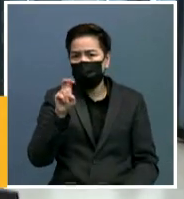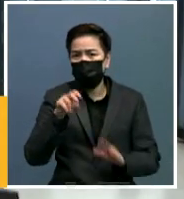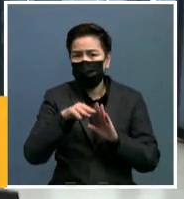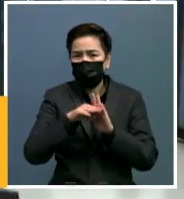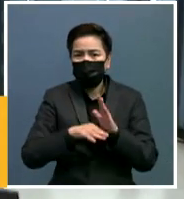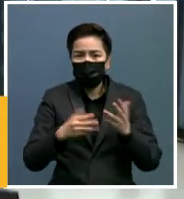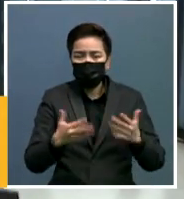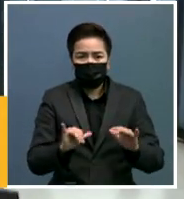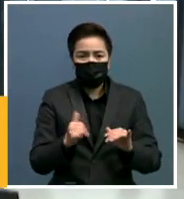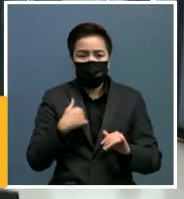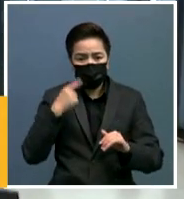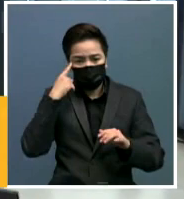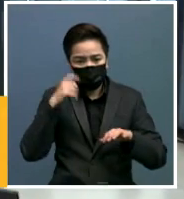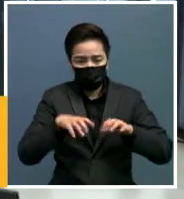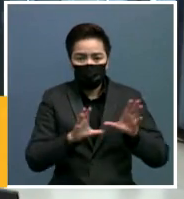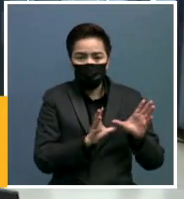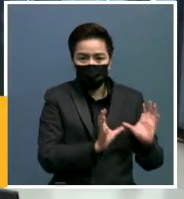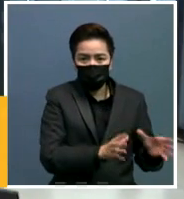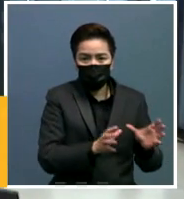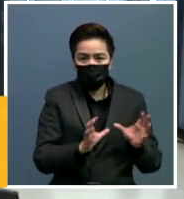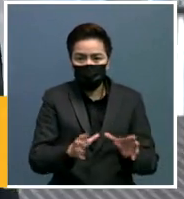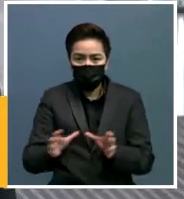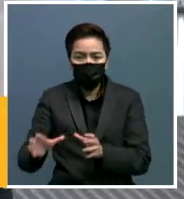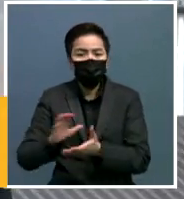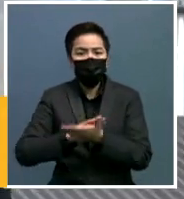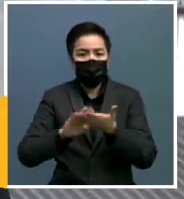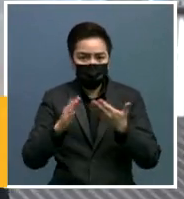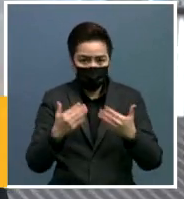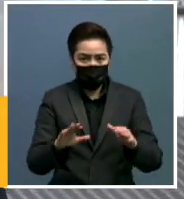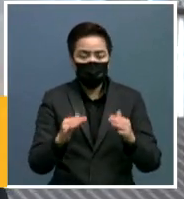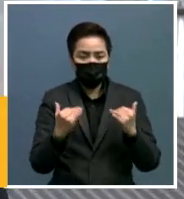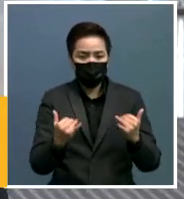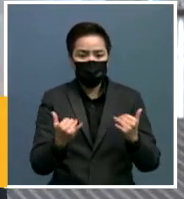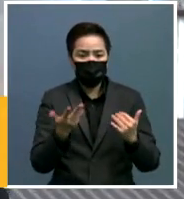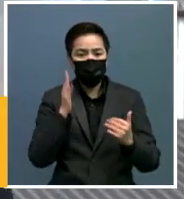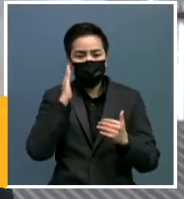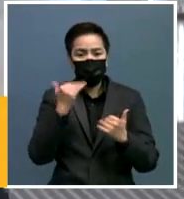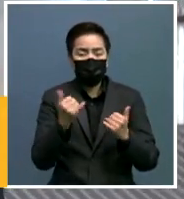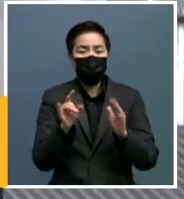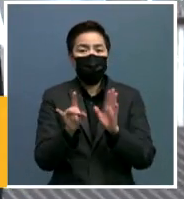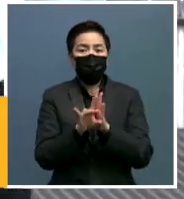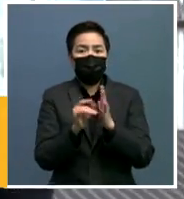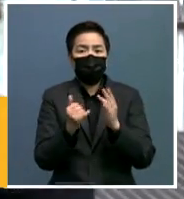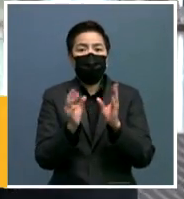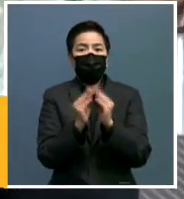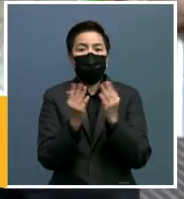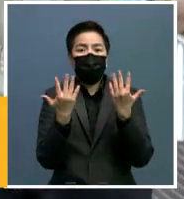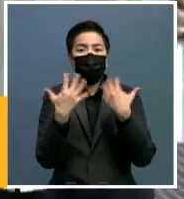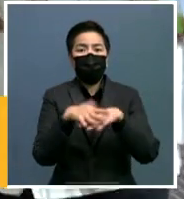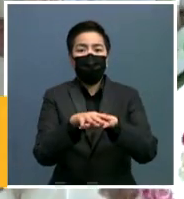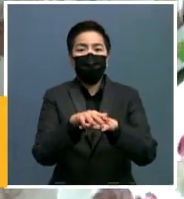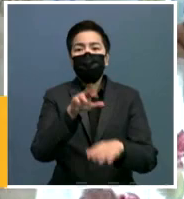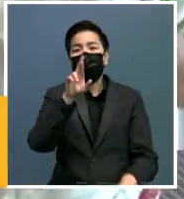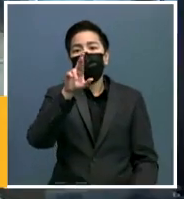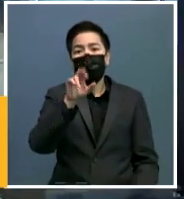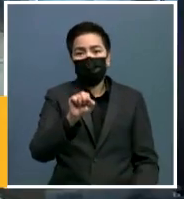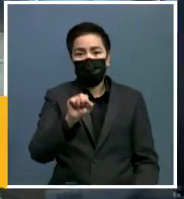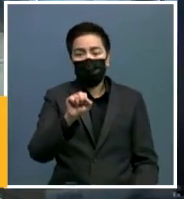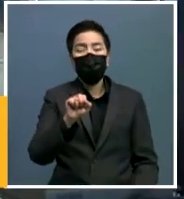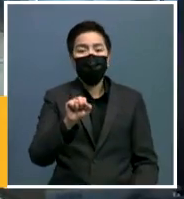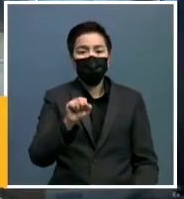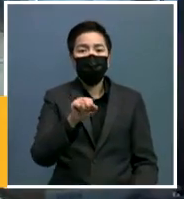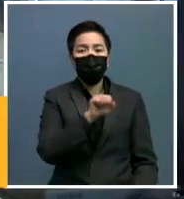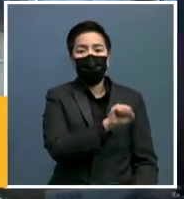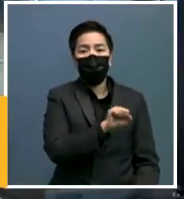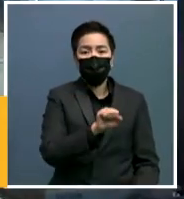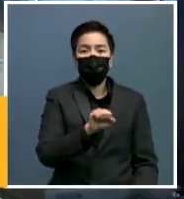ขณะนี้และมีการจัดหมวดหมู่ไว้แล้วค่ะแล้วปัญหาของจะติดต่างๆส่วนปิดท้ายนะครับการประชุมร่วมกันของรัฐสภาจะ